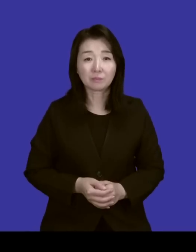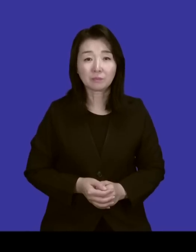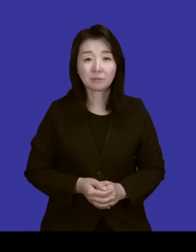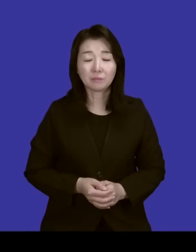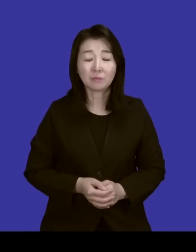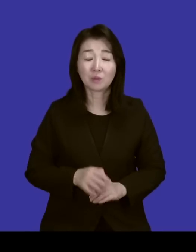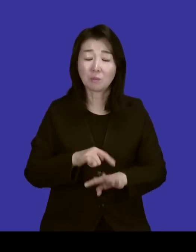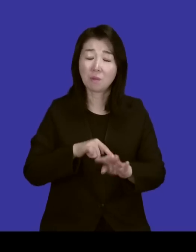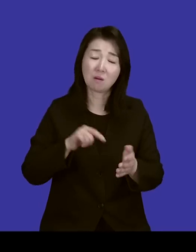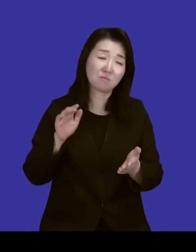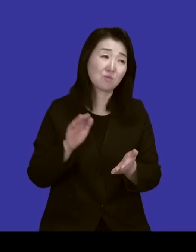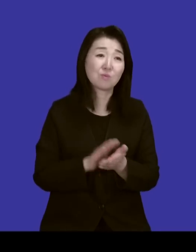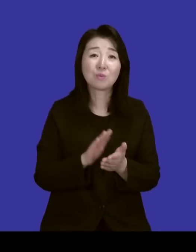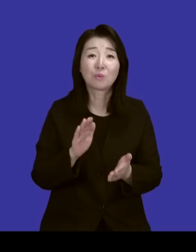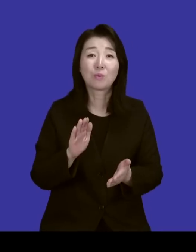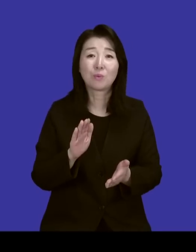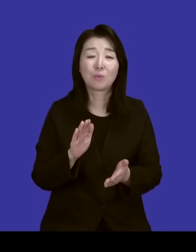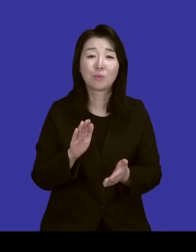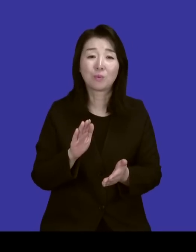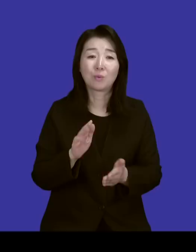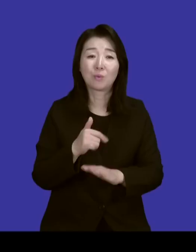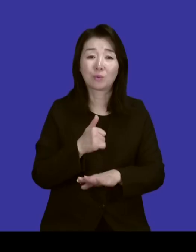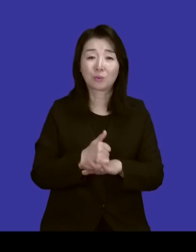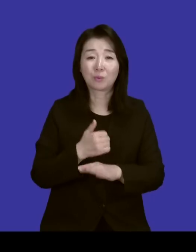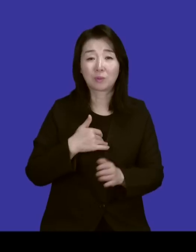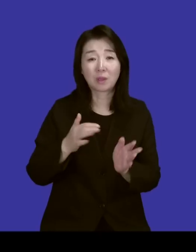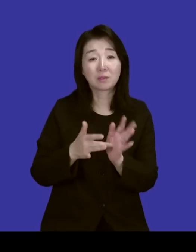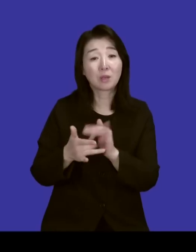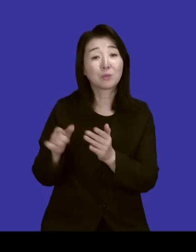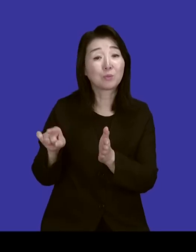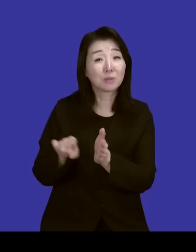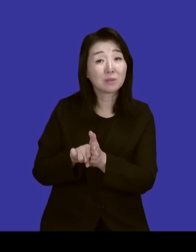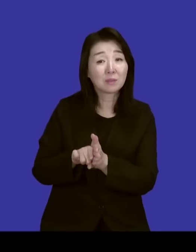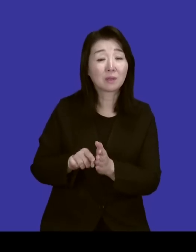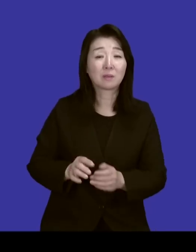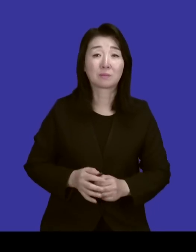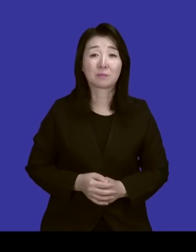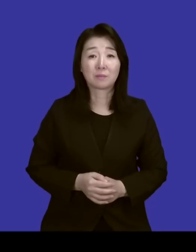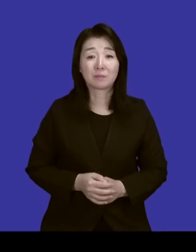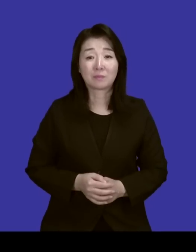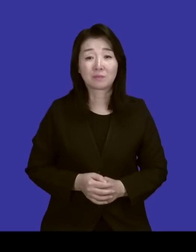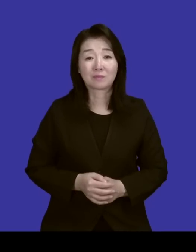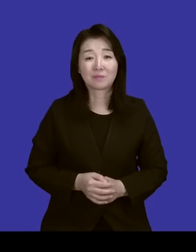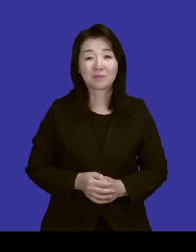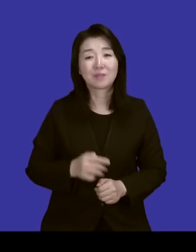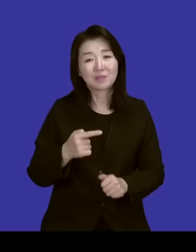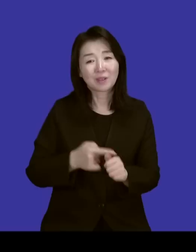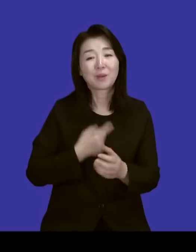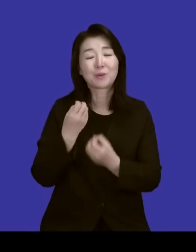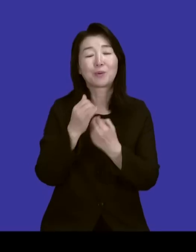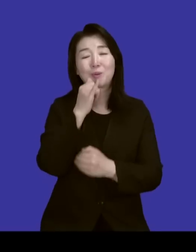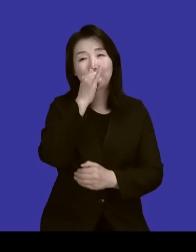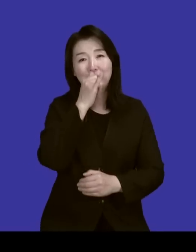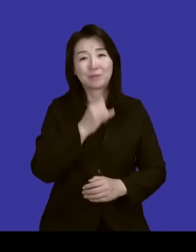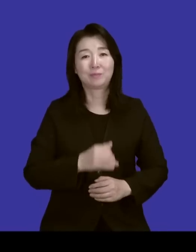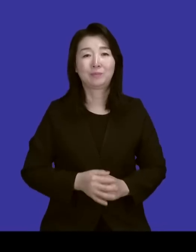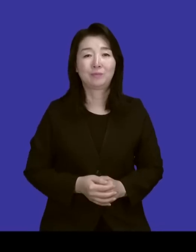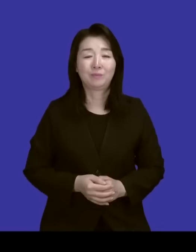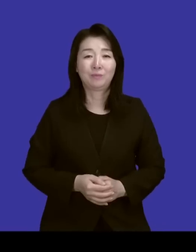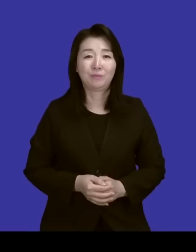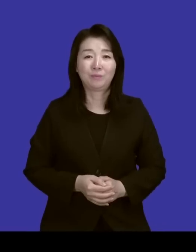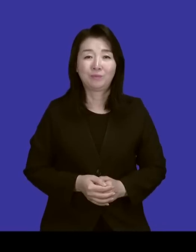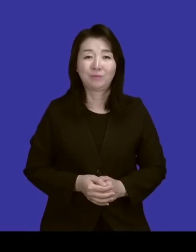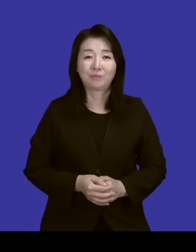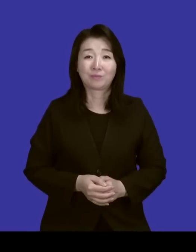마음이 뜨거워지면서 나 예수 믿는다. 나도 모르게 그런 고백이 나왔어요. 예. 그것이